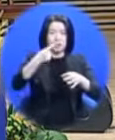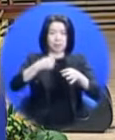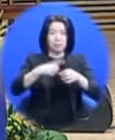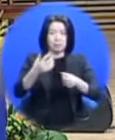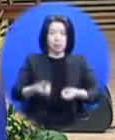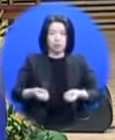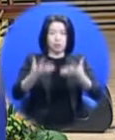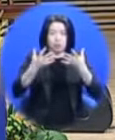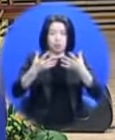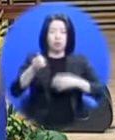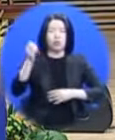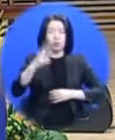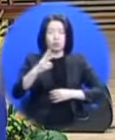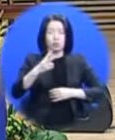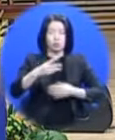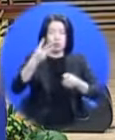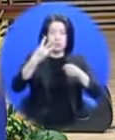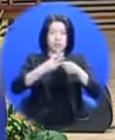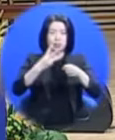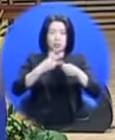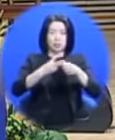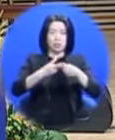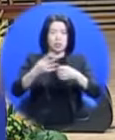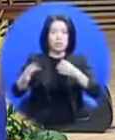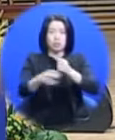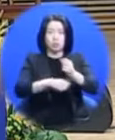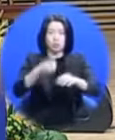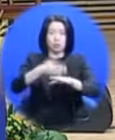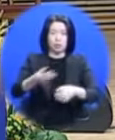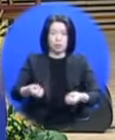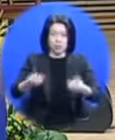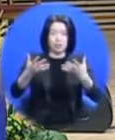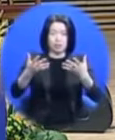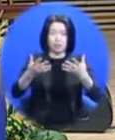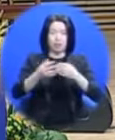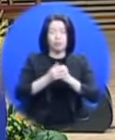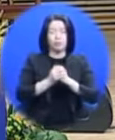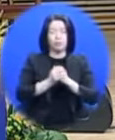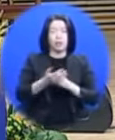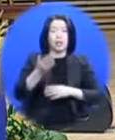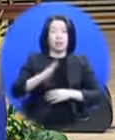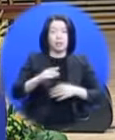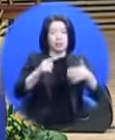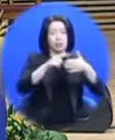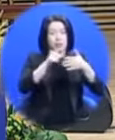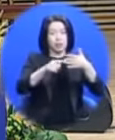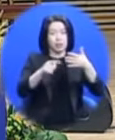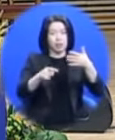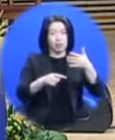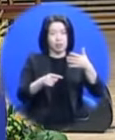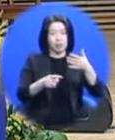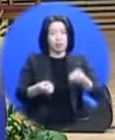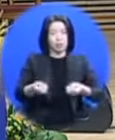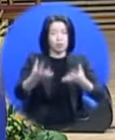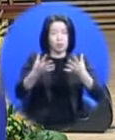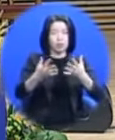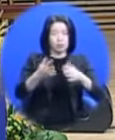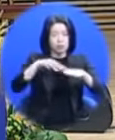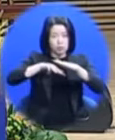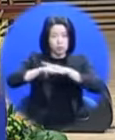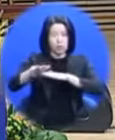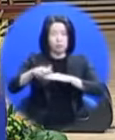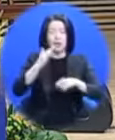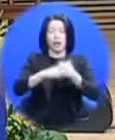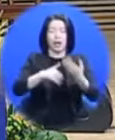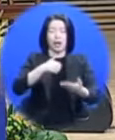수장절입니다. 수장절은 추수감사절을 말합니다. 그런데 여러분, 유월절은 출애굽할 때 하나님께서 놀라운 은혜를